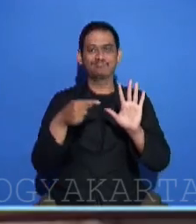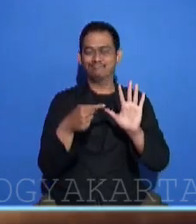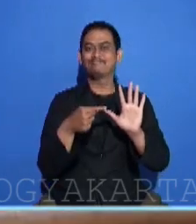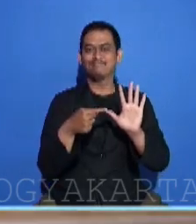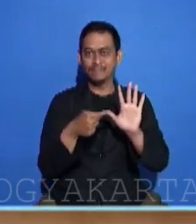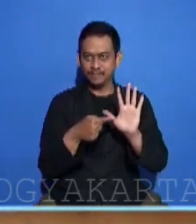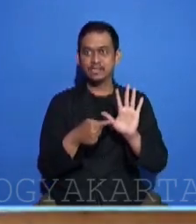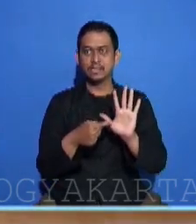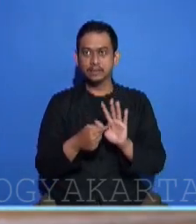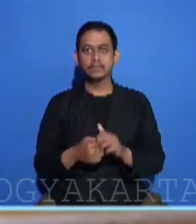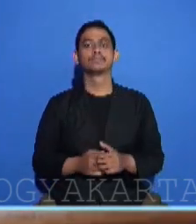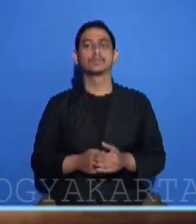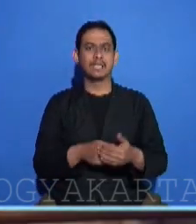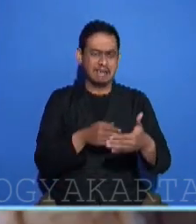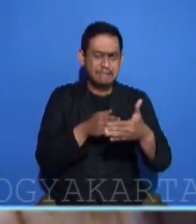sih